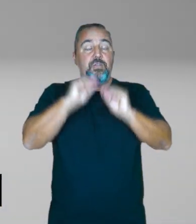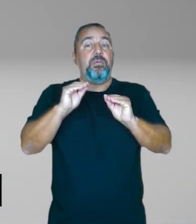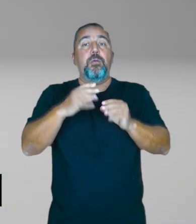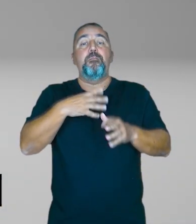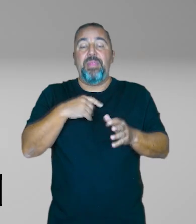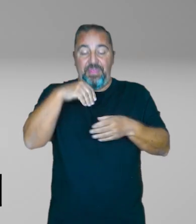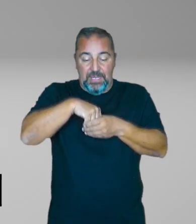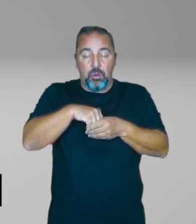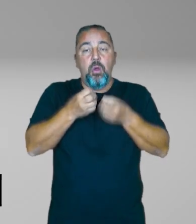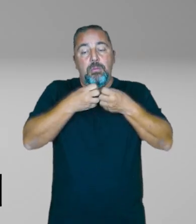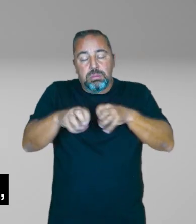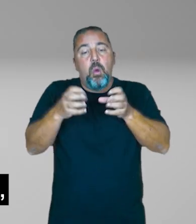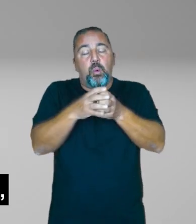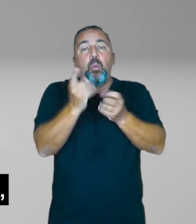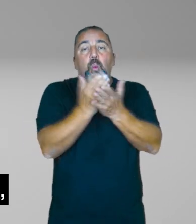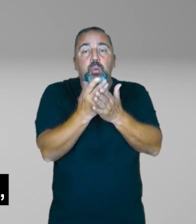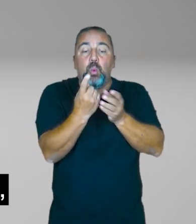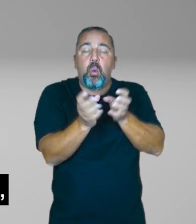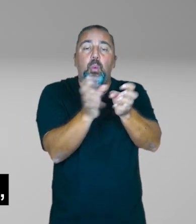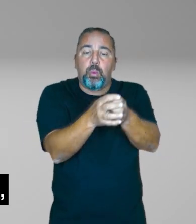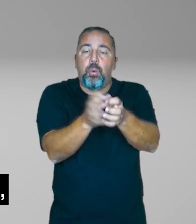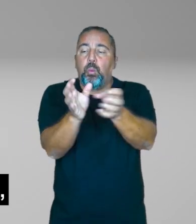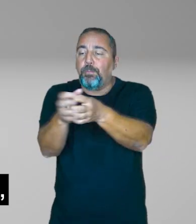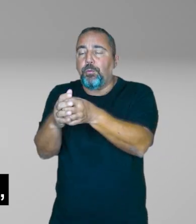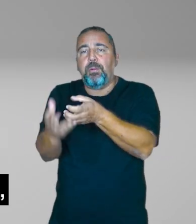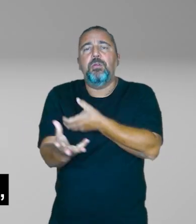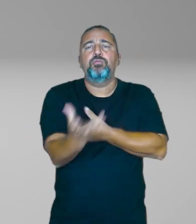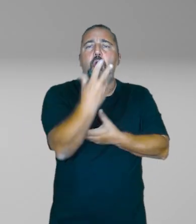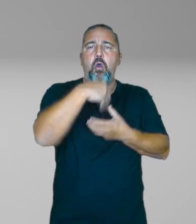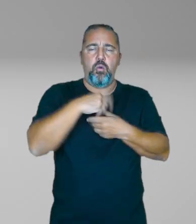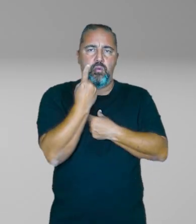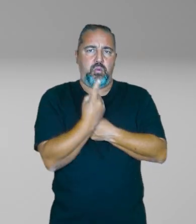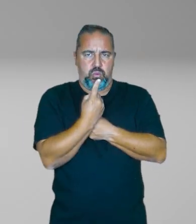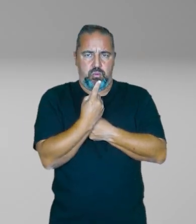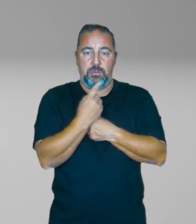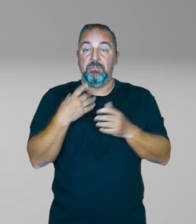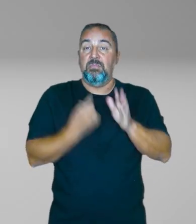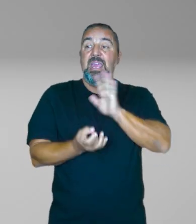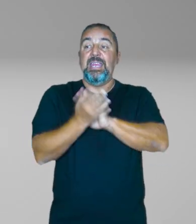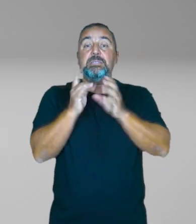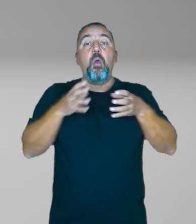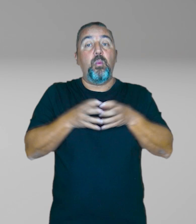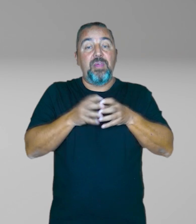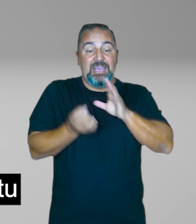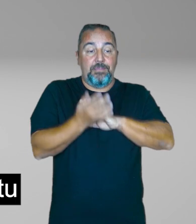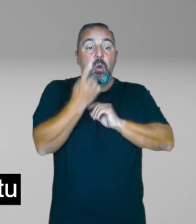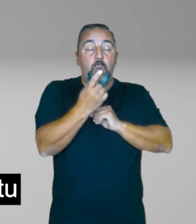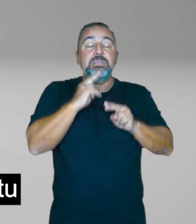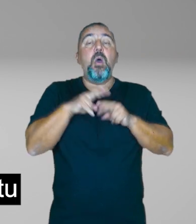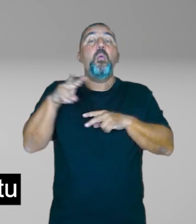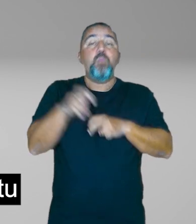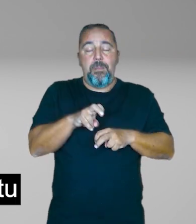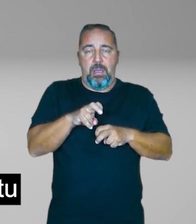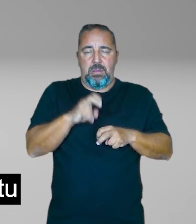Adibidez, prestakuntza zentro bateko komunitate batek taldeak izan ditzake, ikasturte bakoitzeko bat. Sartzeko,